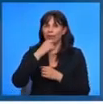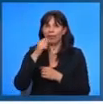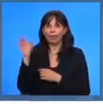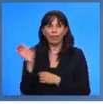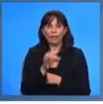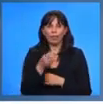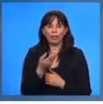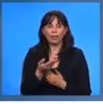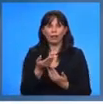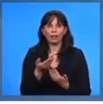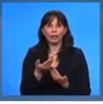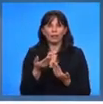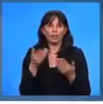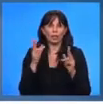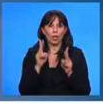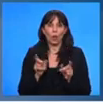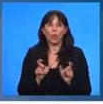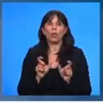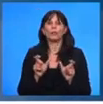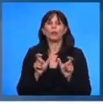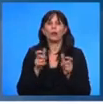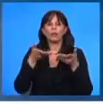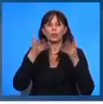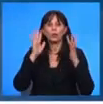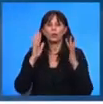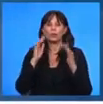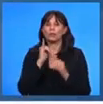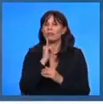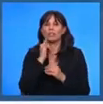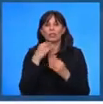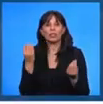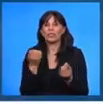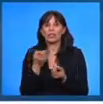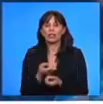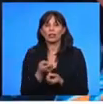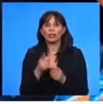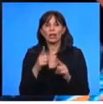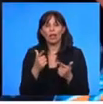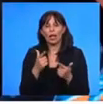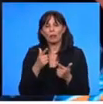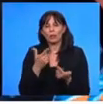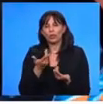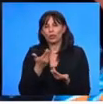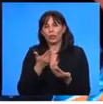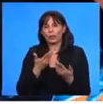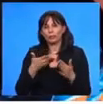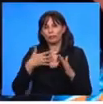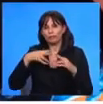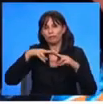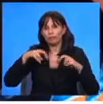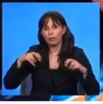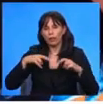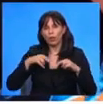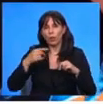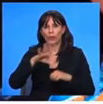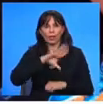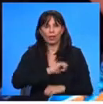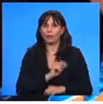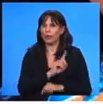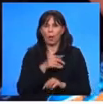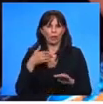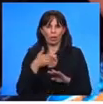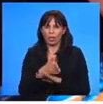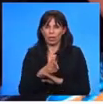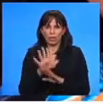יכול למנוע את כל האסון הזה, אבל מה זה... מה זה הדבר הזה? למה שנדוש בכאב שלכם? אנחנו לא ניכנס עכשיו